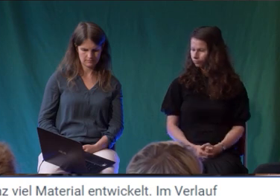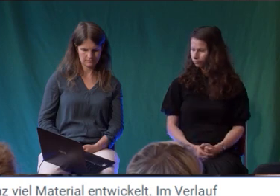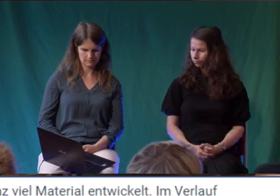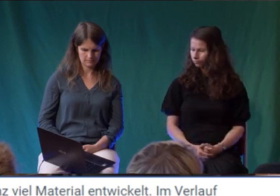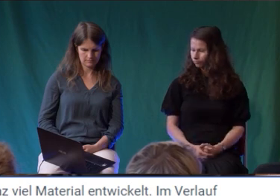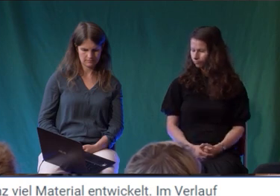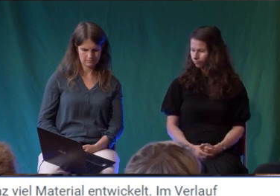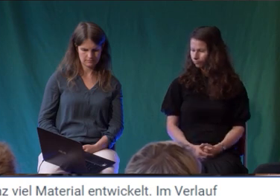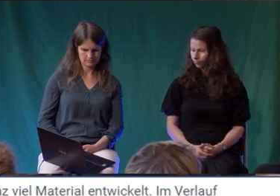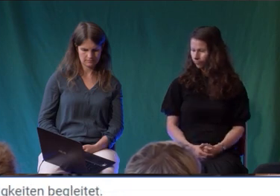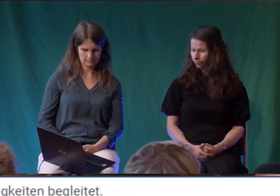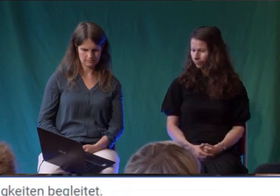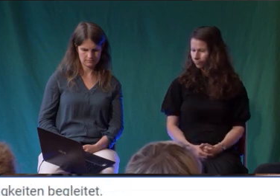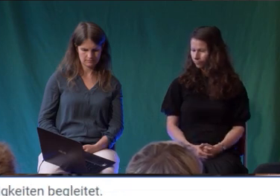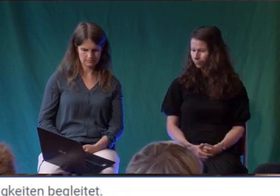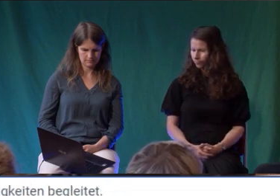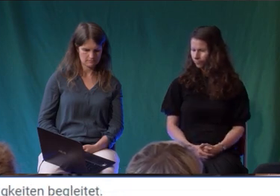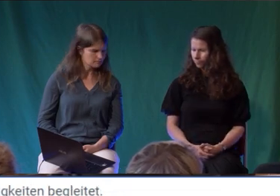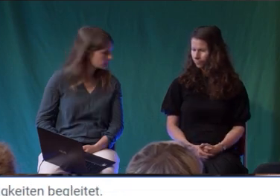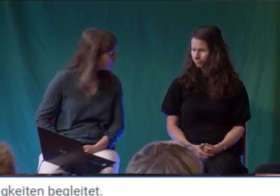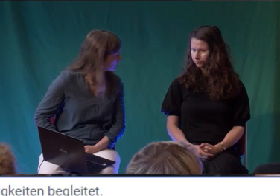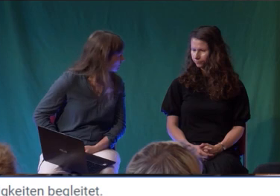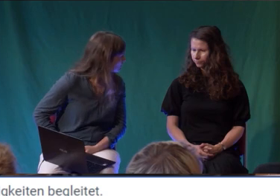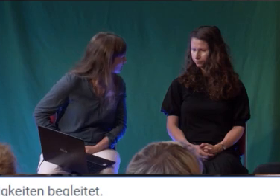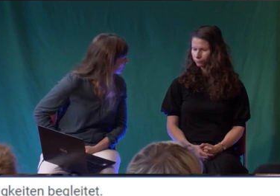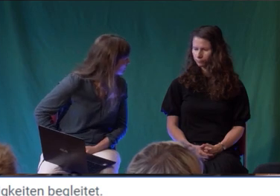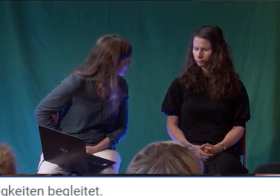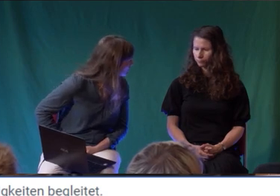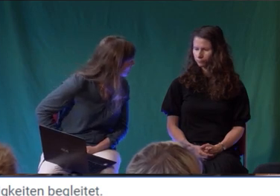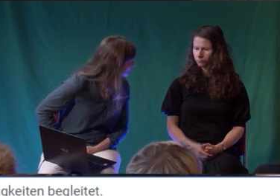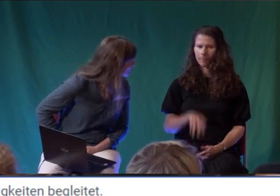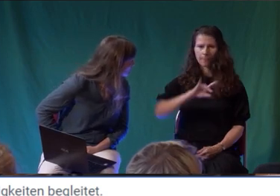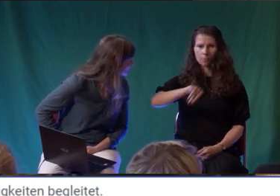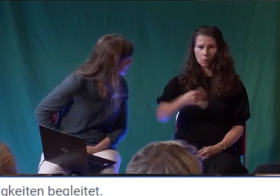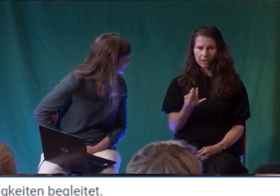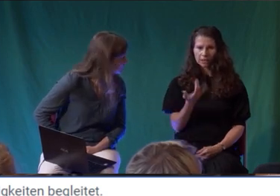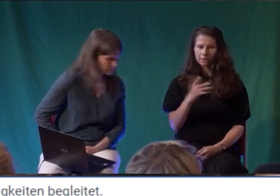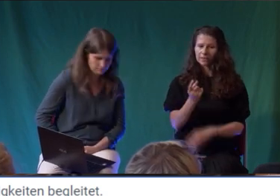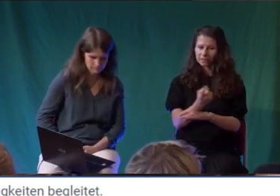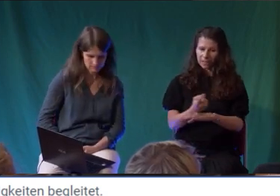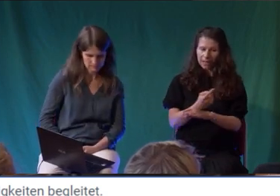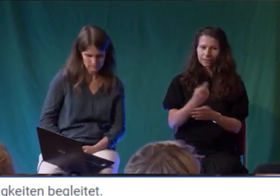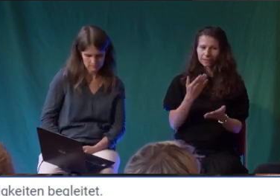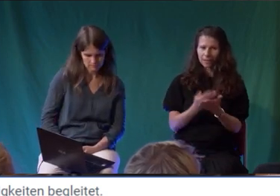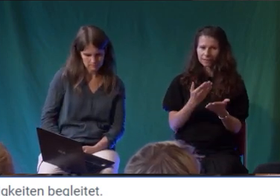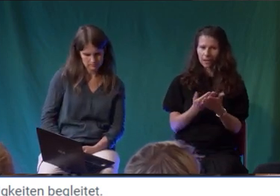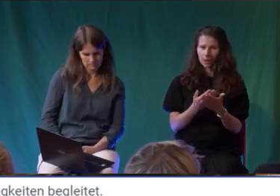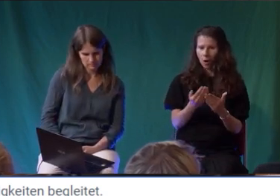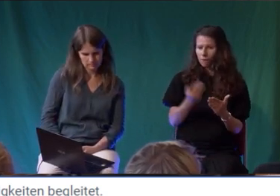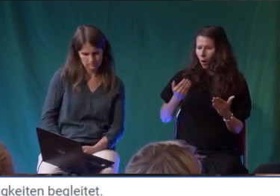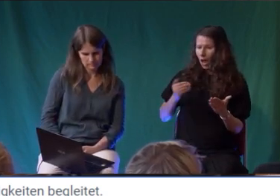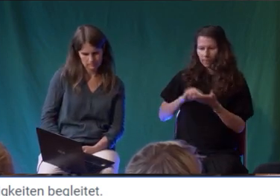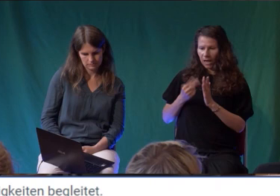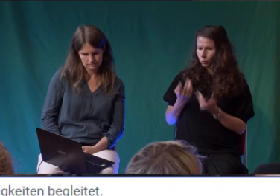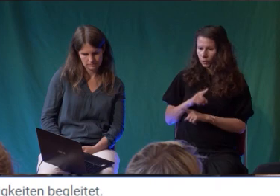zum Schluss haben wir das war eigentlich nicht vorgesehen aber wir hatten noch Zeit im Projekt und dann haben wir noch Menschen